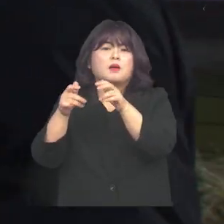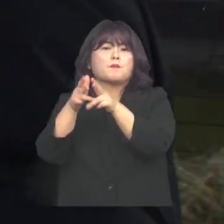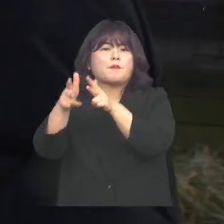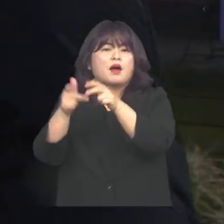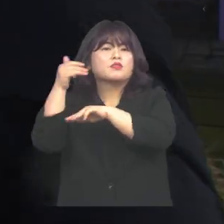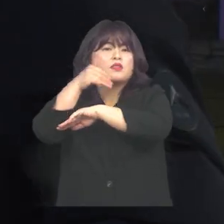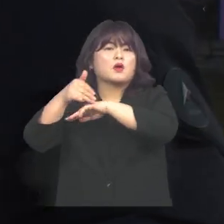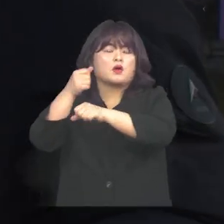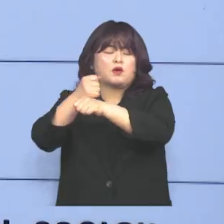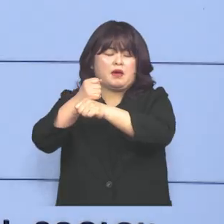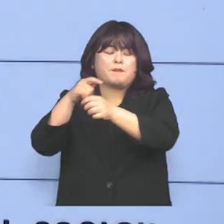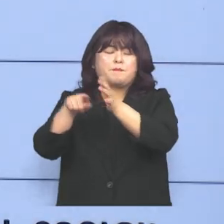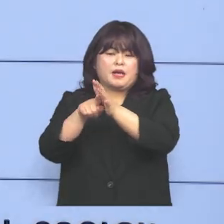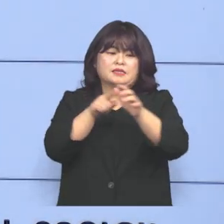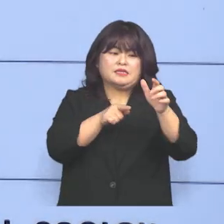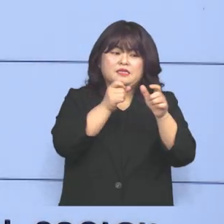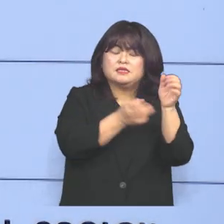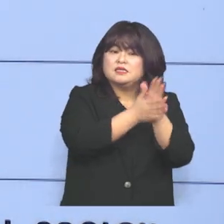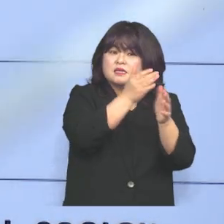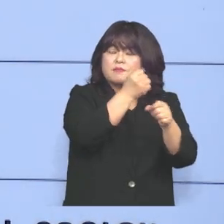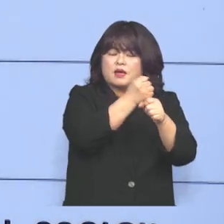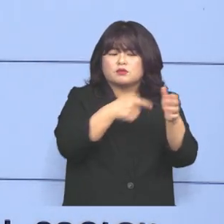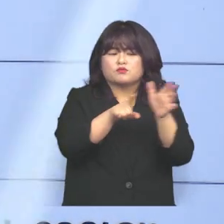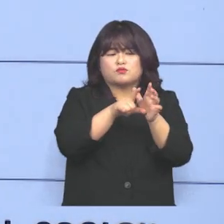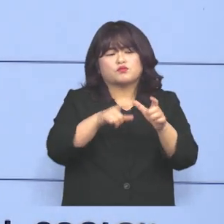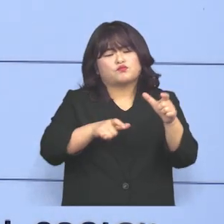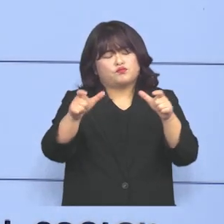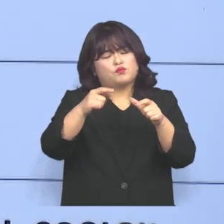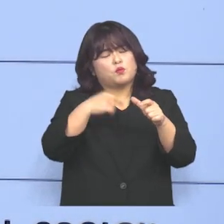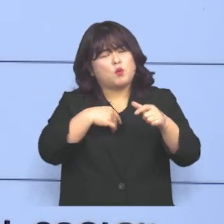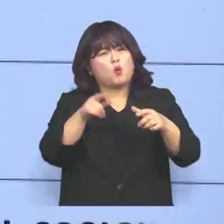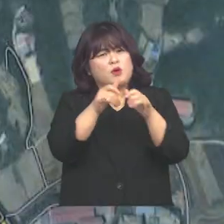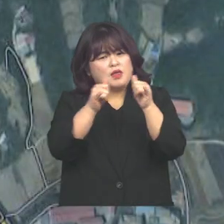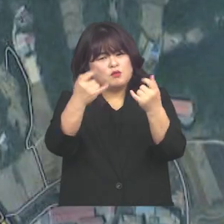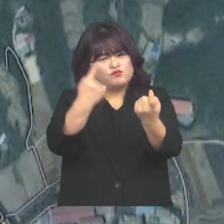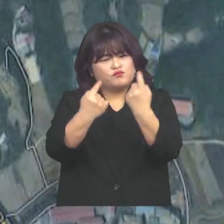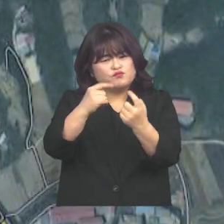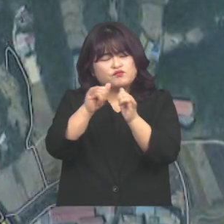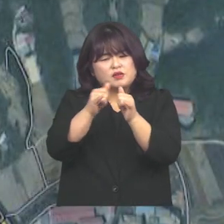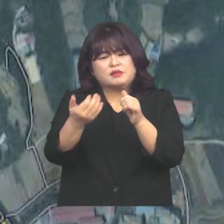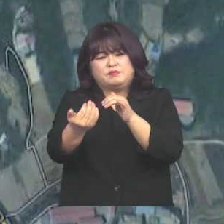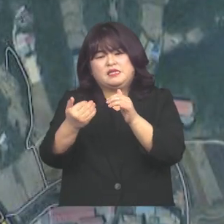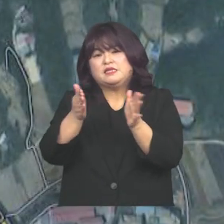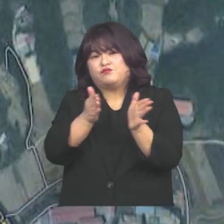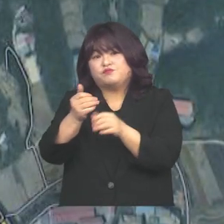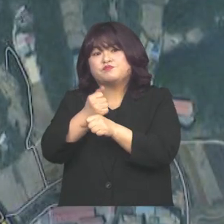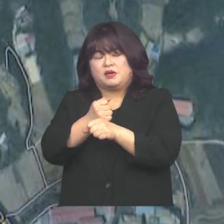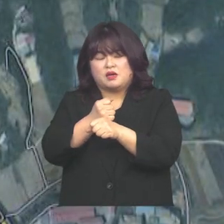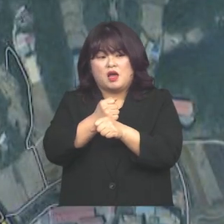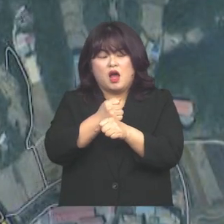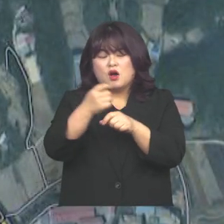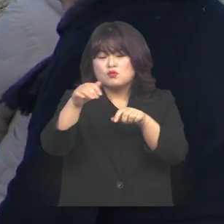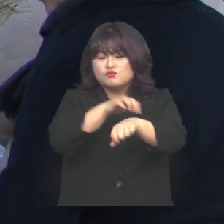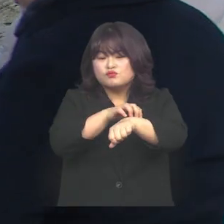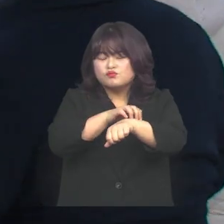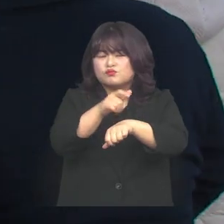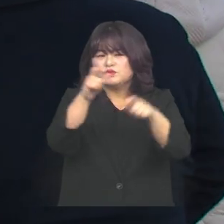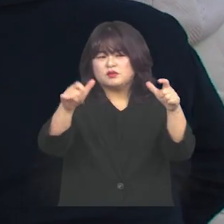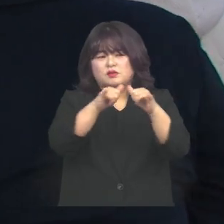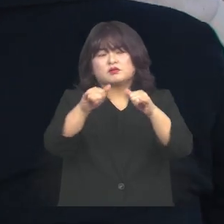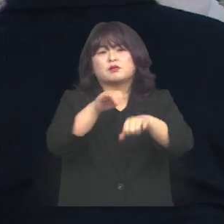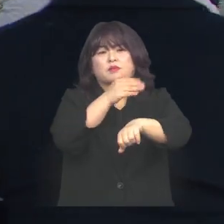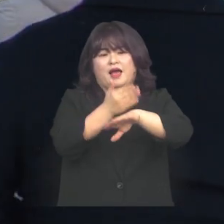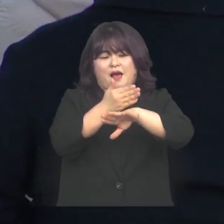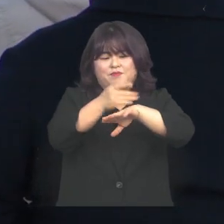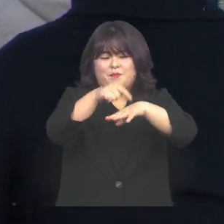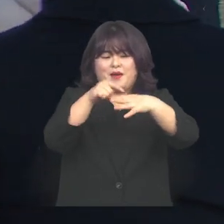반도체 국가산업단지와 반도체 특화 신도시 조성으로 커지는 도시 규모에 맞춘 선제적 조치라며 공사 기간 불편을